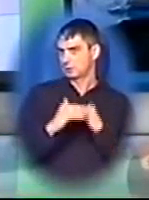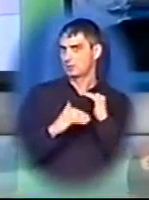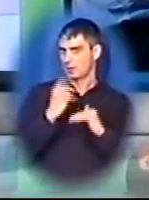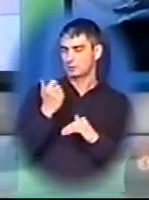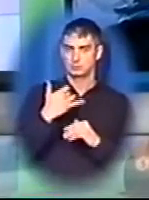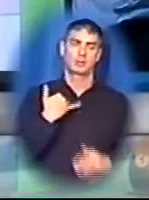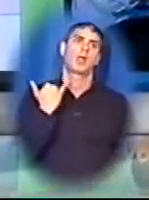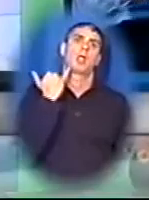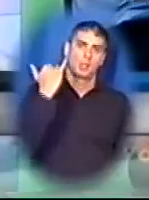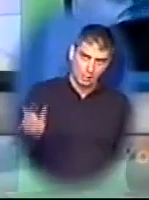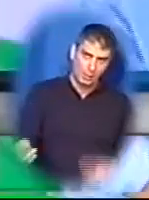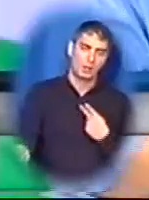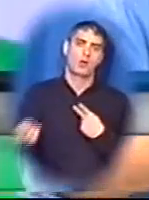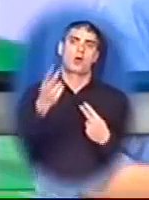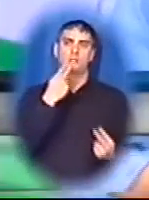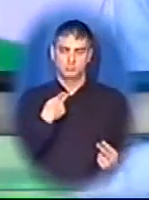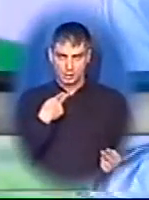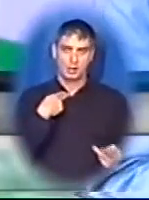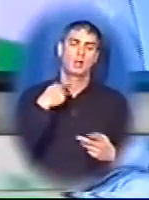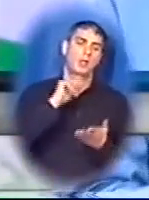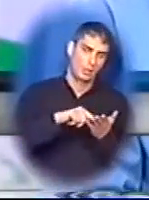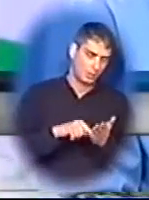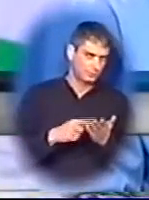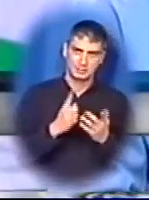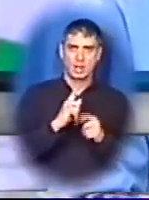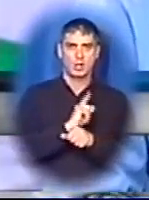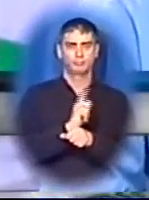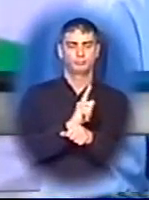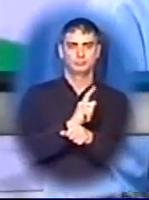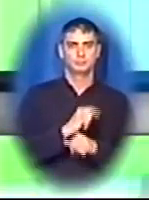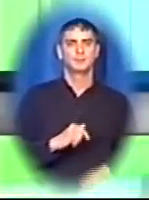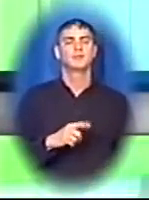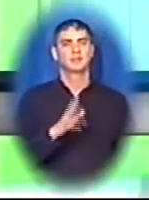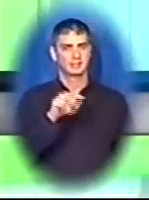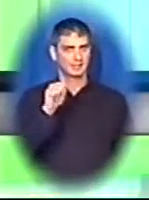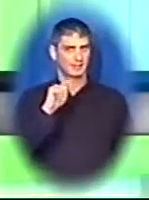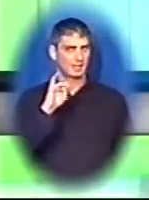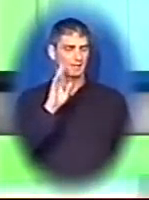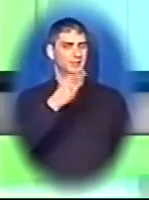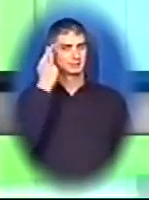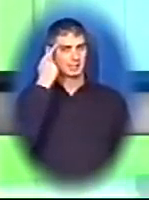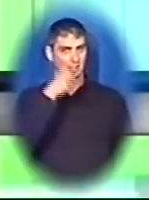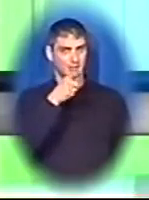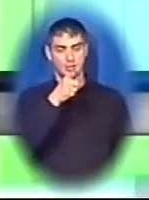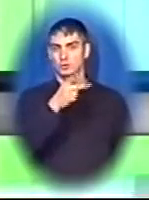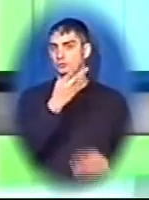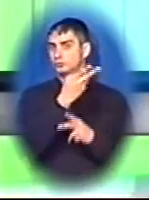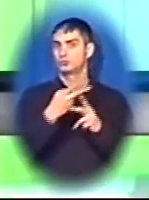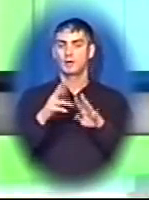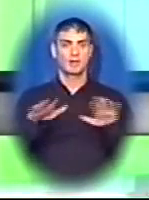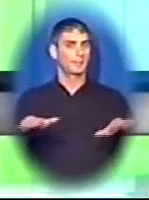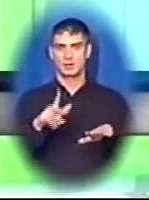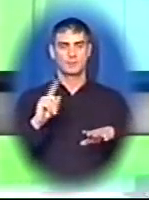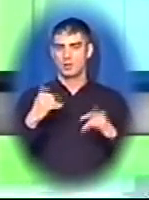קצת. זאת אומרת, אתה מתקשר, זה צריך לחזור, זה לא הדבר הכי מיידי. איתי, אבל אתה צריך לדעת שאתה שוכב בחוף הים,